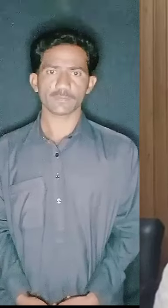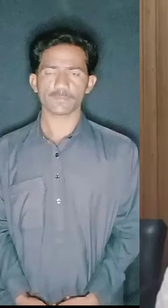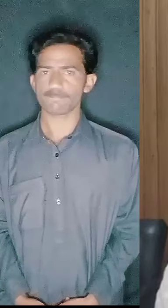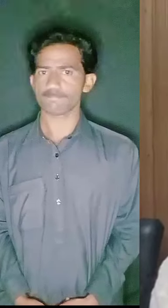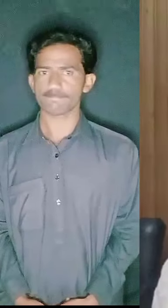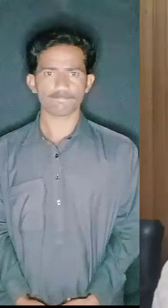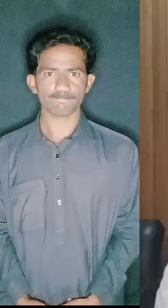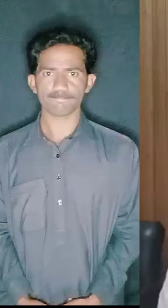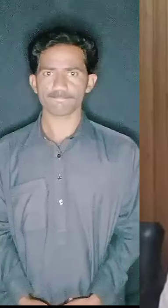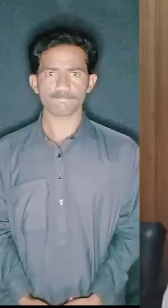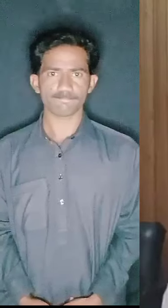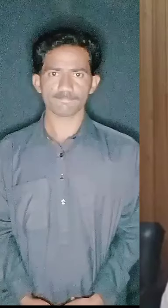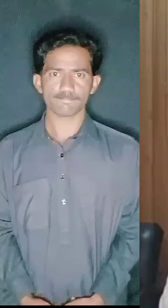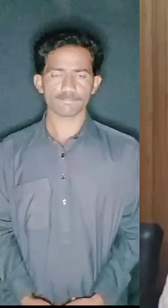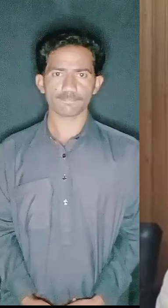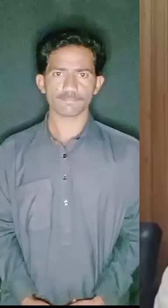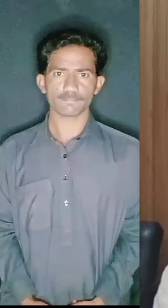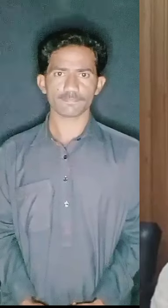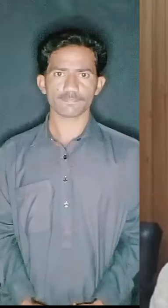होना चाहिए था?